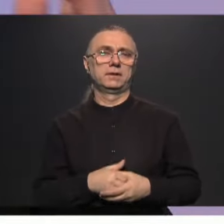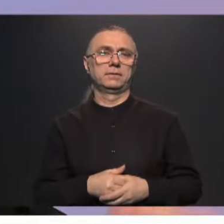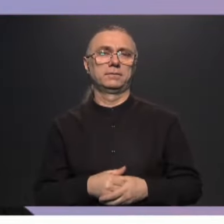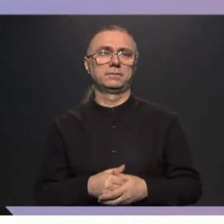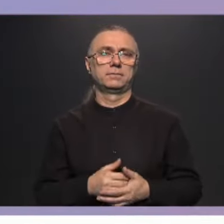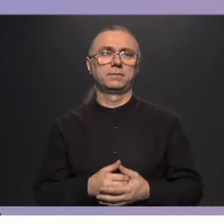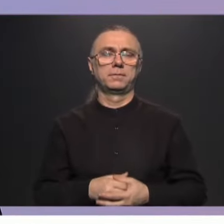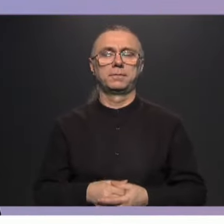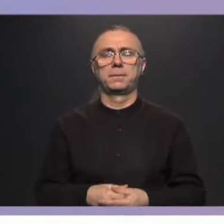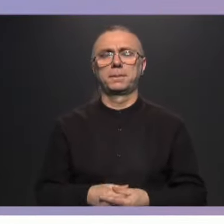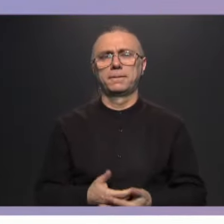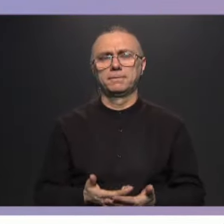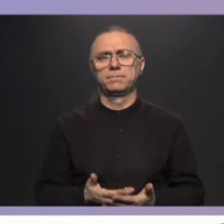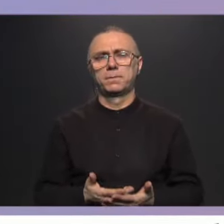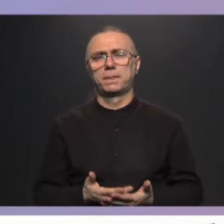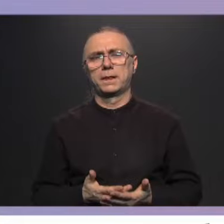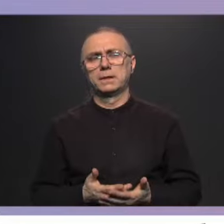Это грехи,